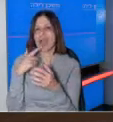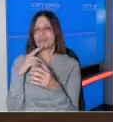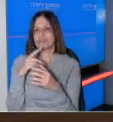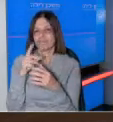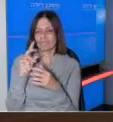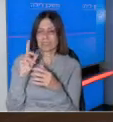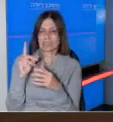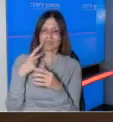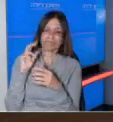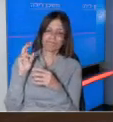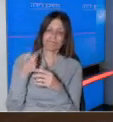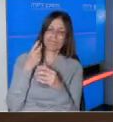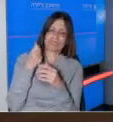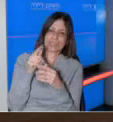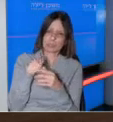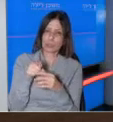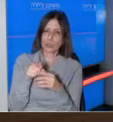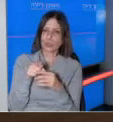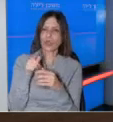הזה ואי אפשר לקרוא לזה במילים אחרות,